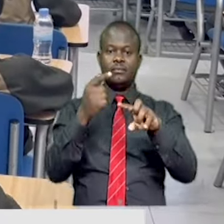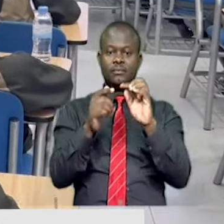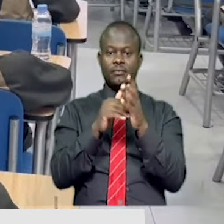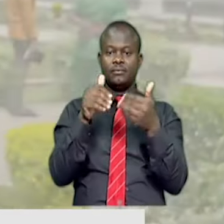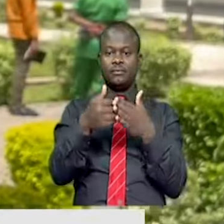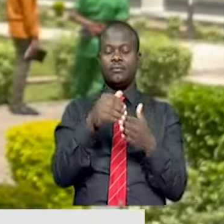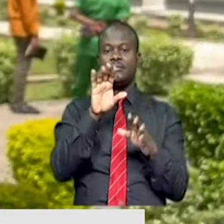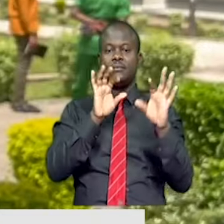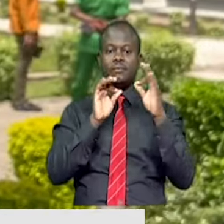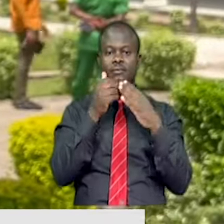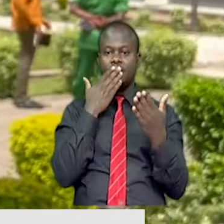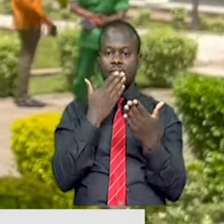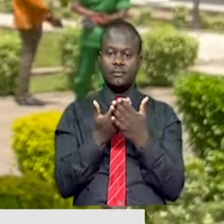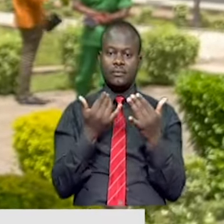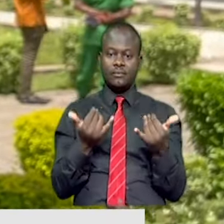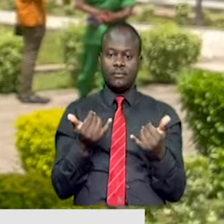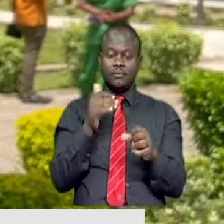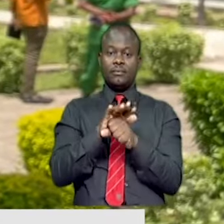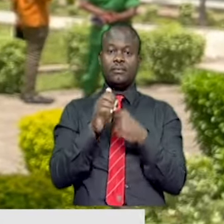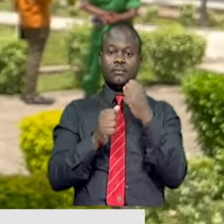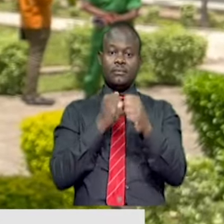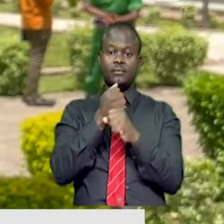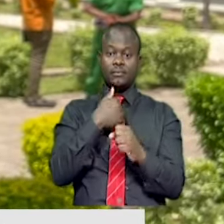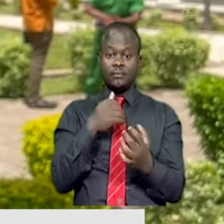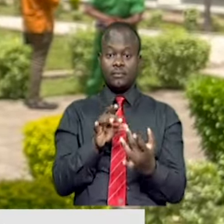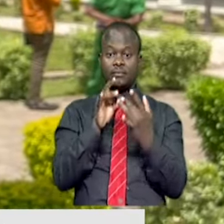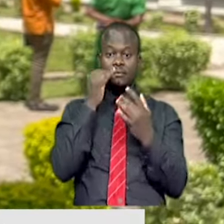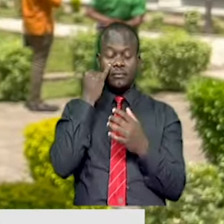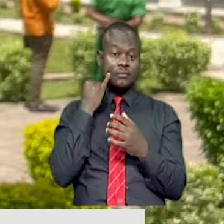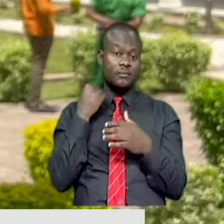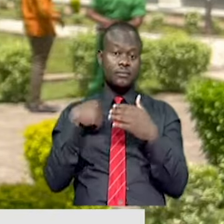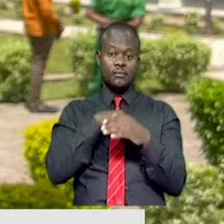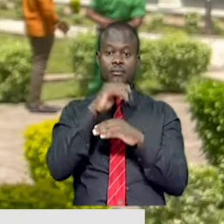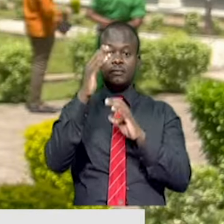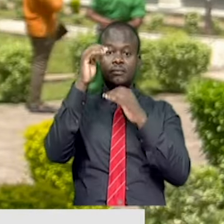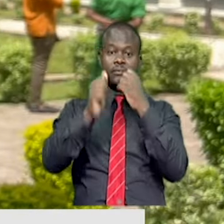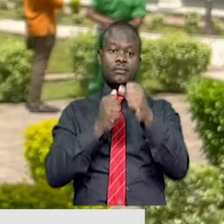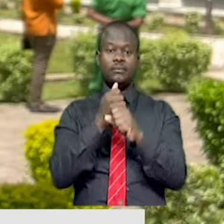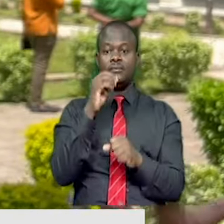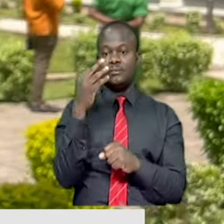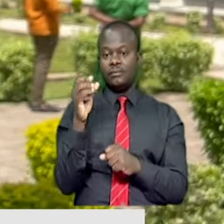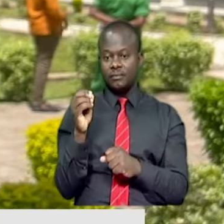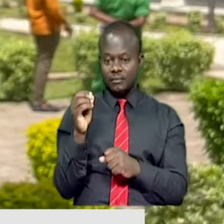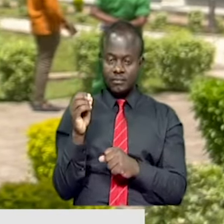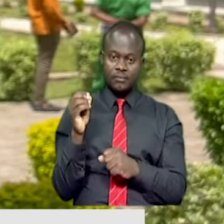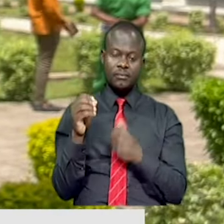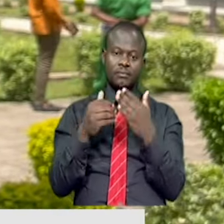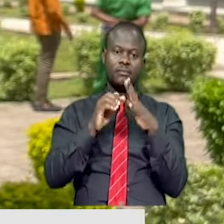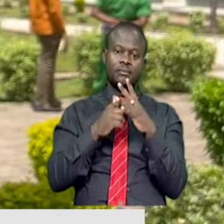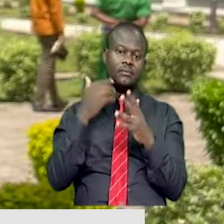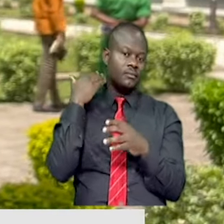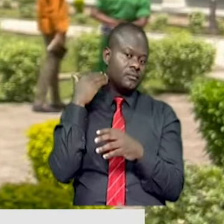amahitamo meza cyane cyane ko uyu mwaka ari umwaka ufite umwihariko ukomeye cyane ko tugiye kwizihiza imyaka 33 kuva